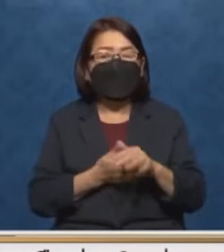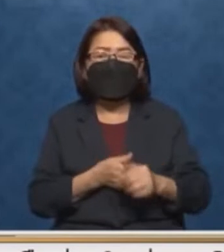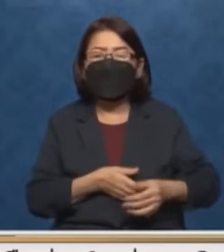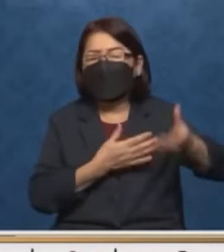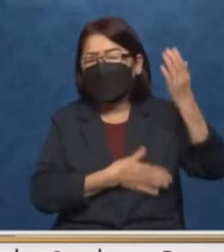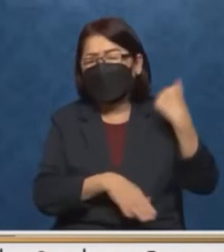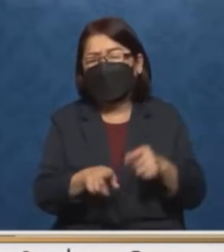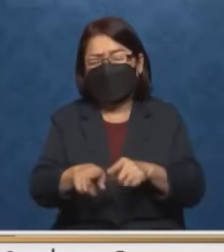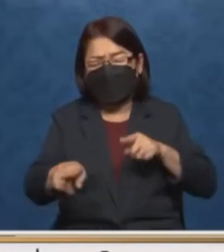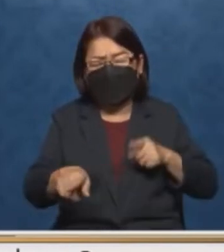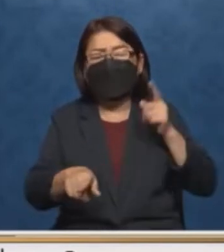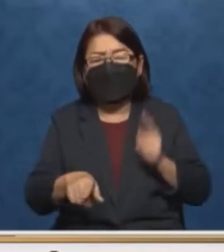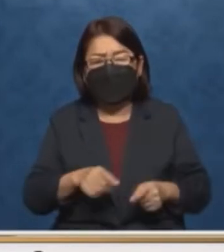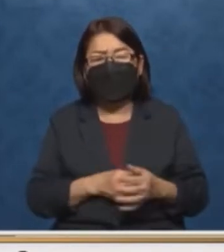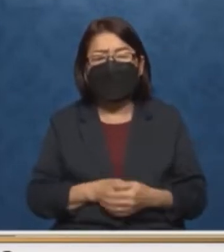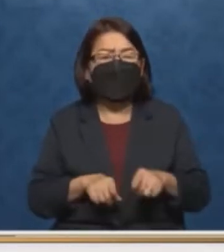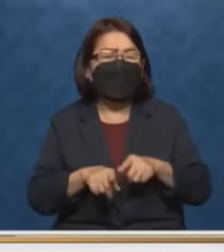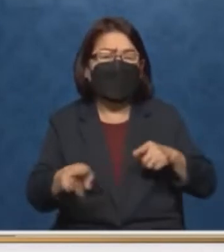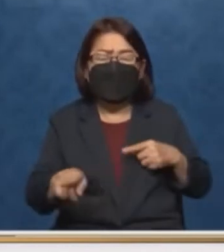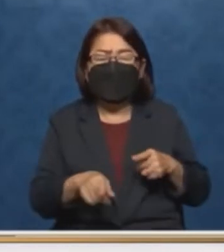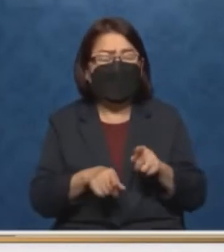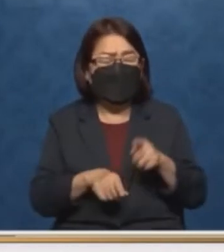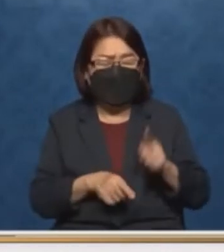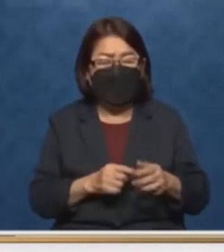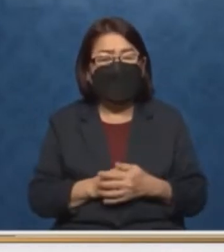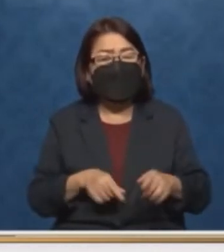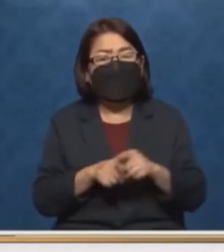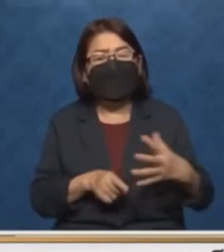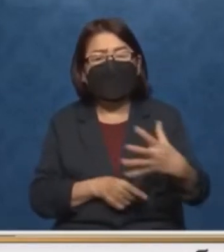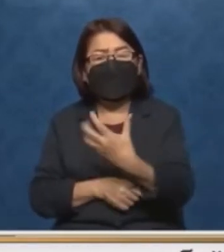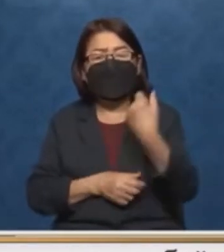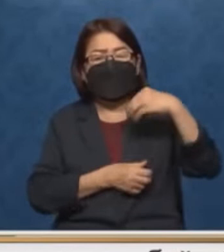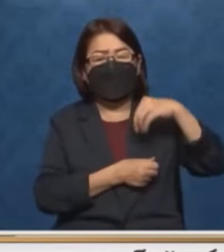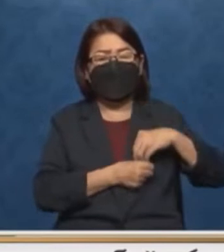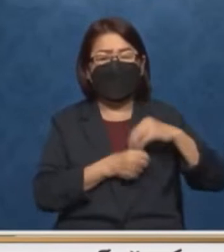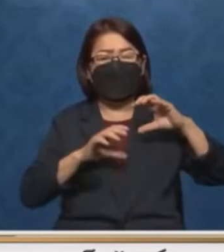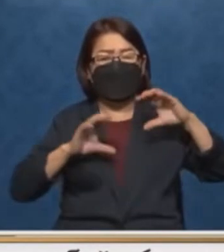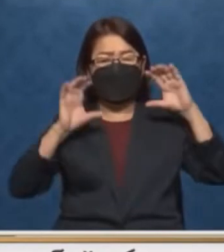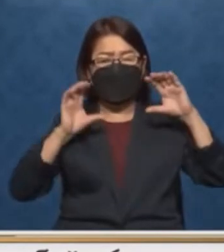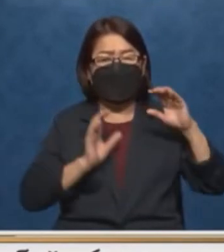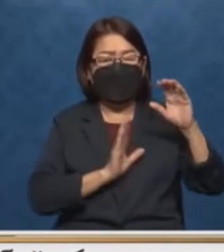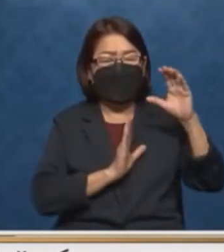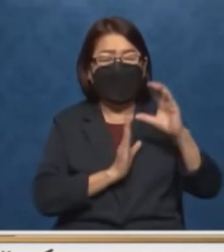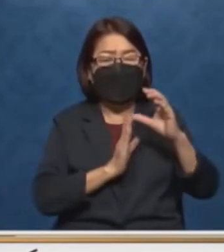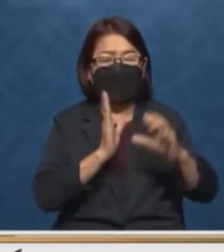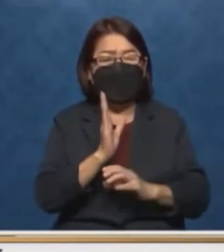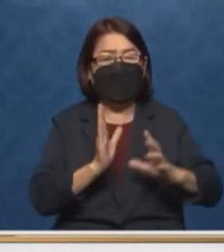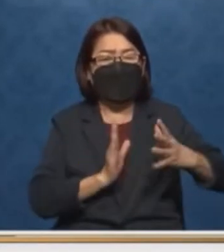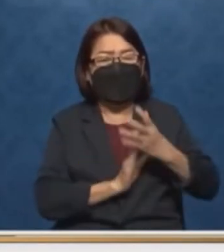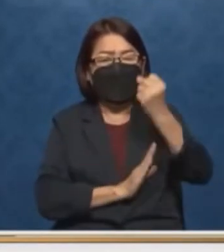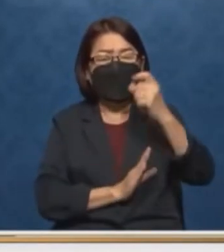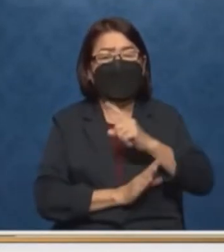คลองครับว่ามันเป็นการรวบอำนาจดึงอำนาจกลับมาไว้ที่ราชการส่วนภูมิภาคฮะ